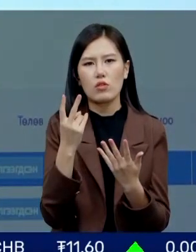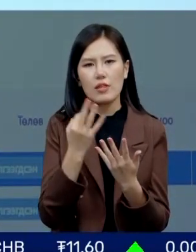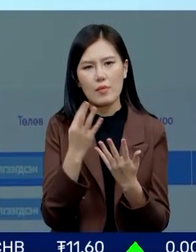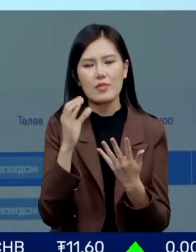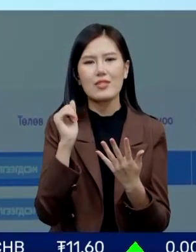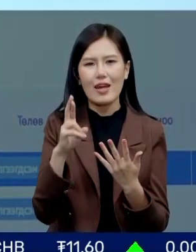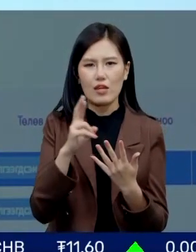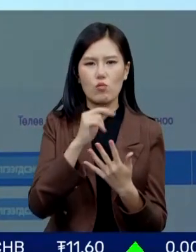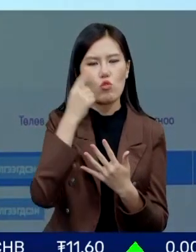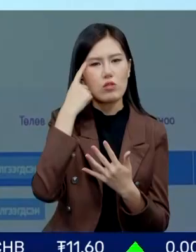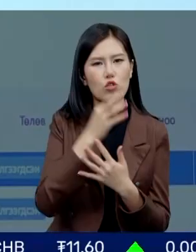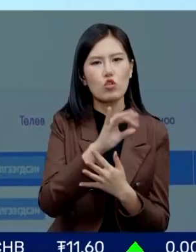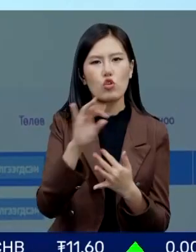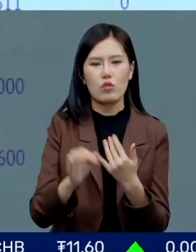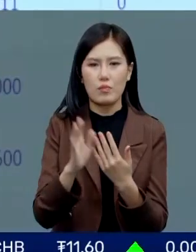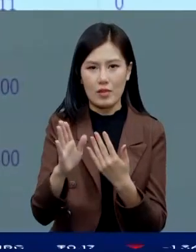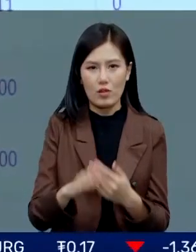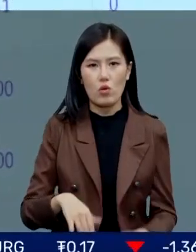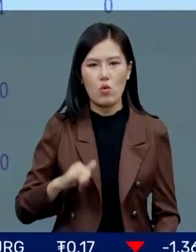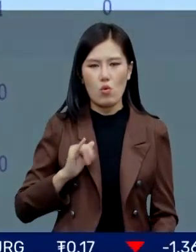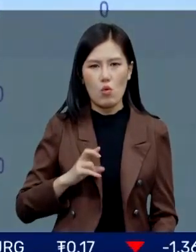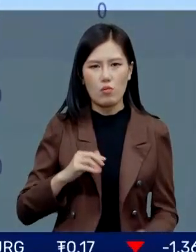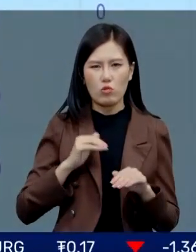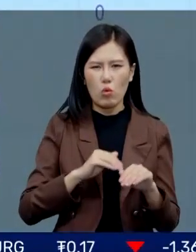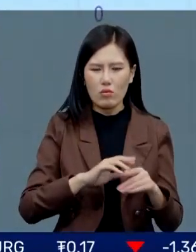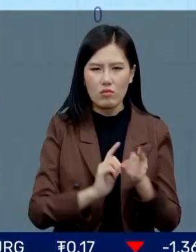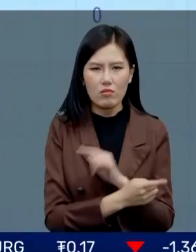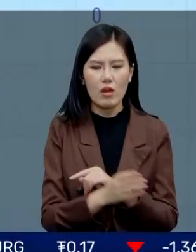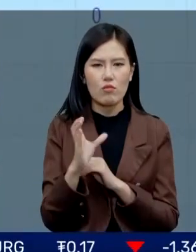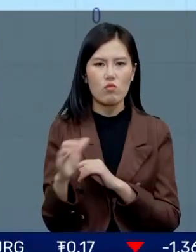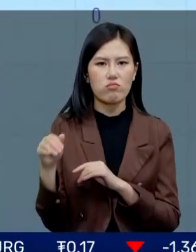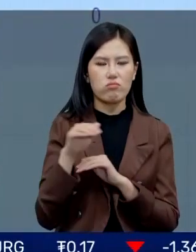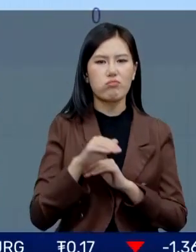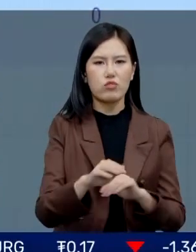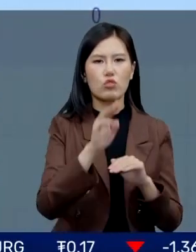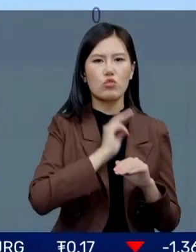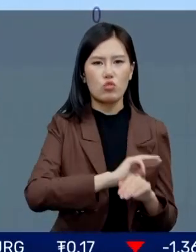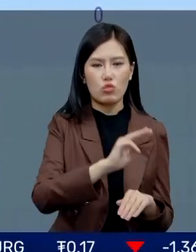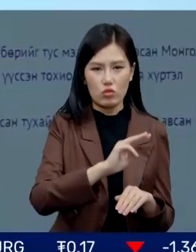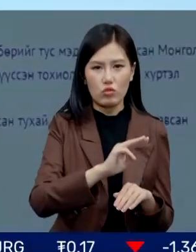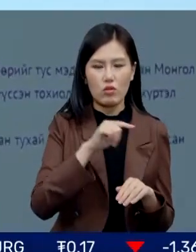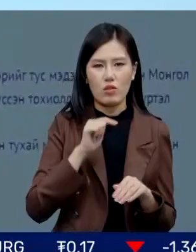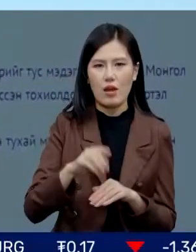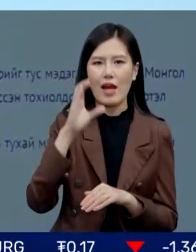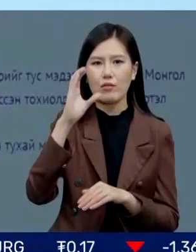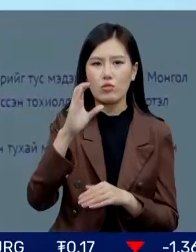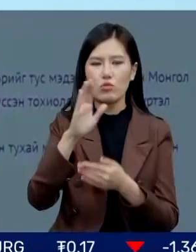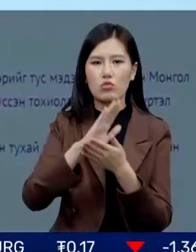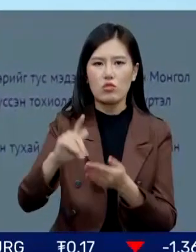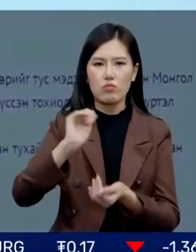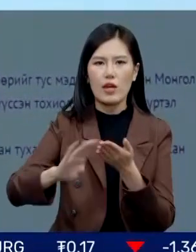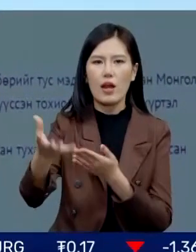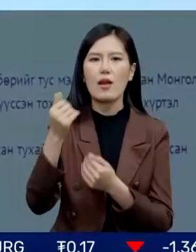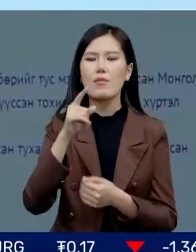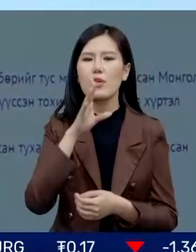Улаанбаатар хотын осомын төвжирлийг бууруулах ажлын хүрээнд хэрэгжүүлэх хөрөнгө оруулалтын төсөл арга хэмжээг батлах худалдан авах ажиллагааны эрхийг нийслэлийн засаг даргын тамгийн